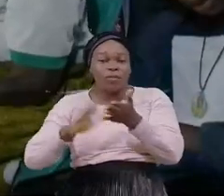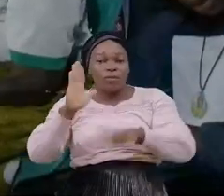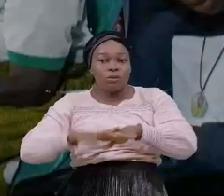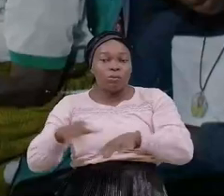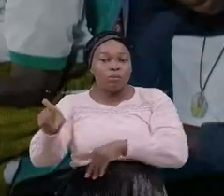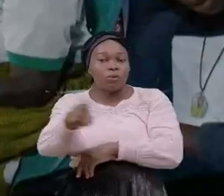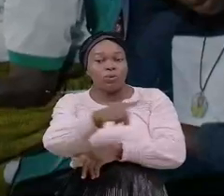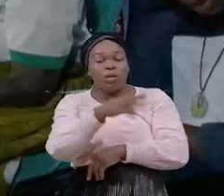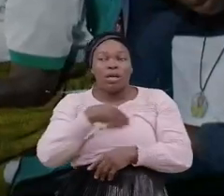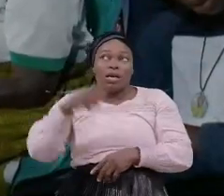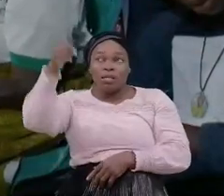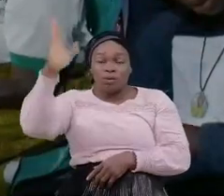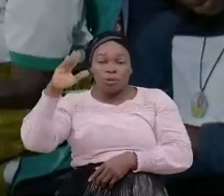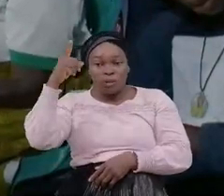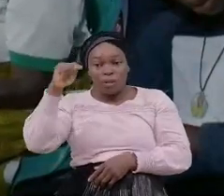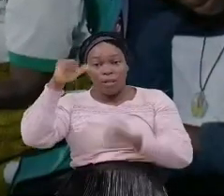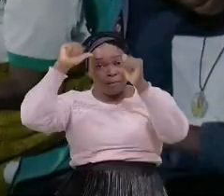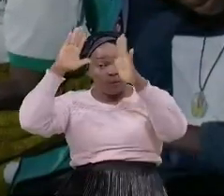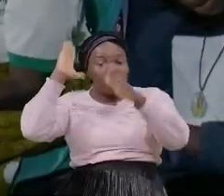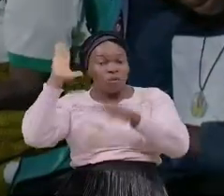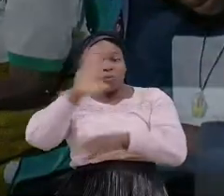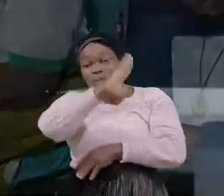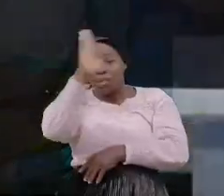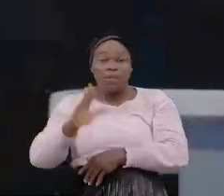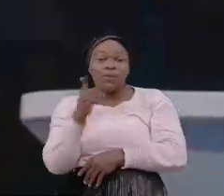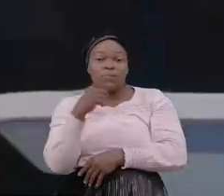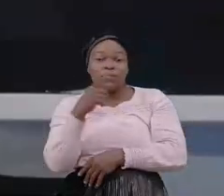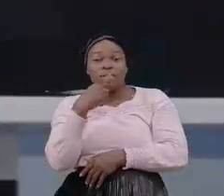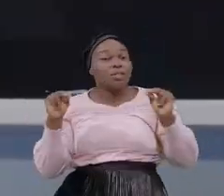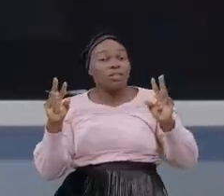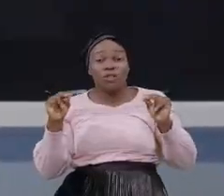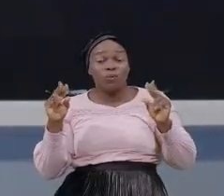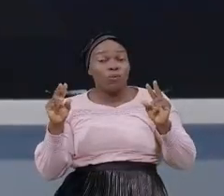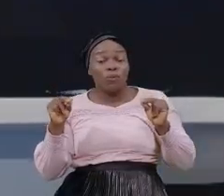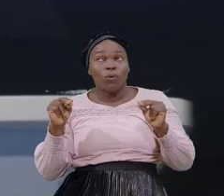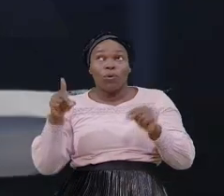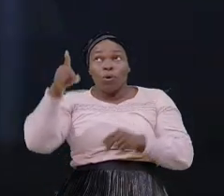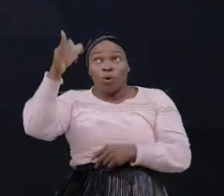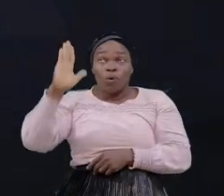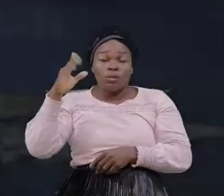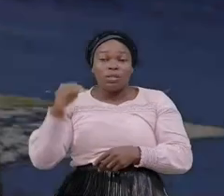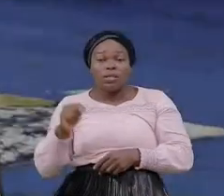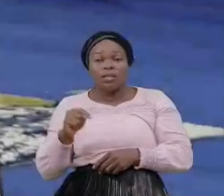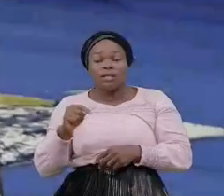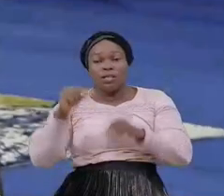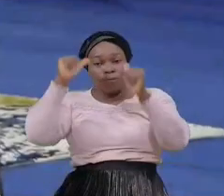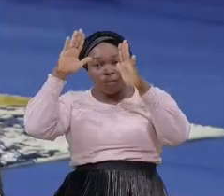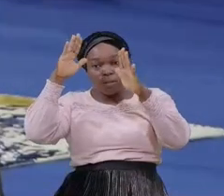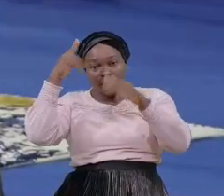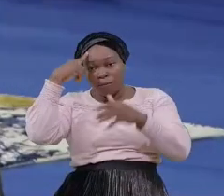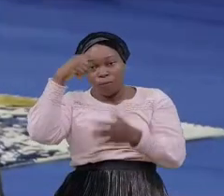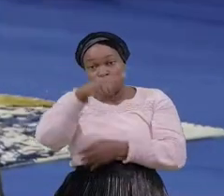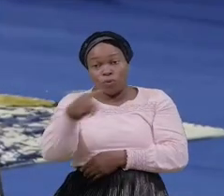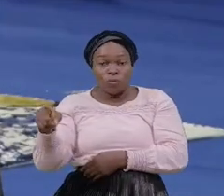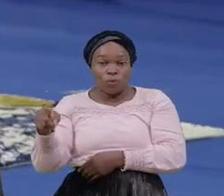Dieu le Père ne va jamais dire non. Dieu le Père, en votre faveur, dit